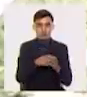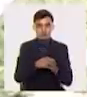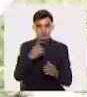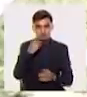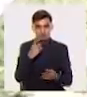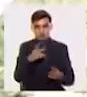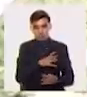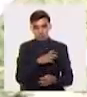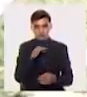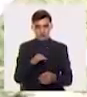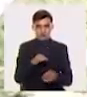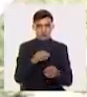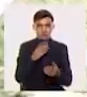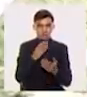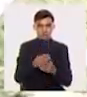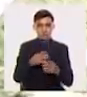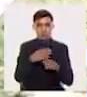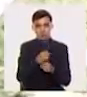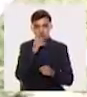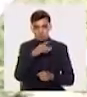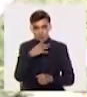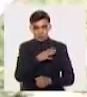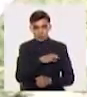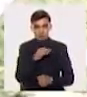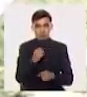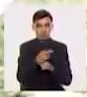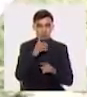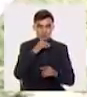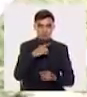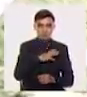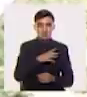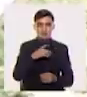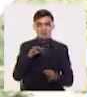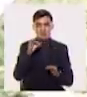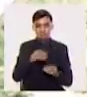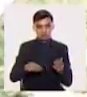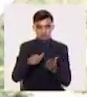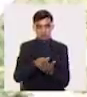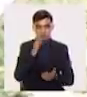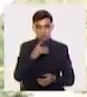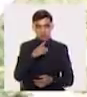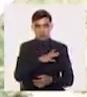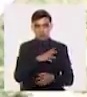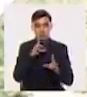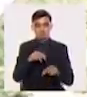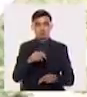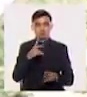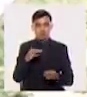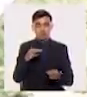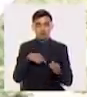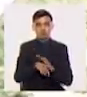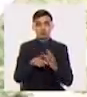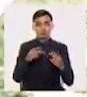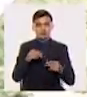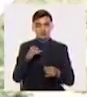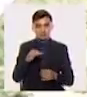айтылған ешкім қысқартылмайды. Ақшасы өтеме ақысы төленеді деп. Ал осылардың несі қайда